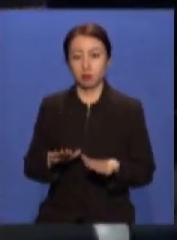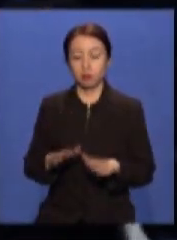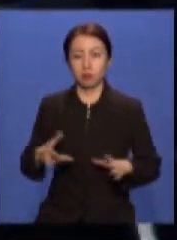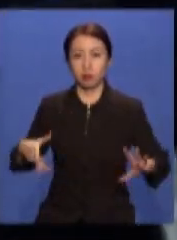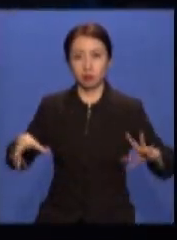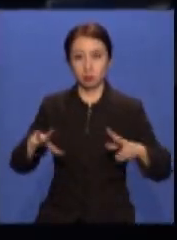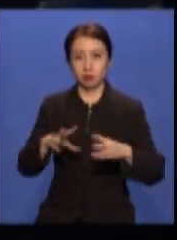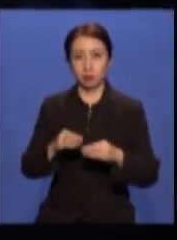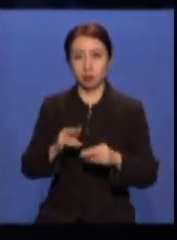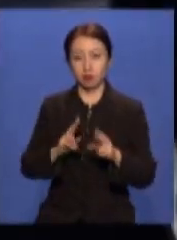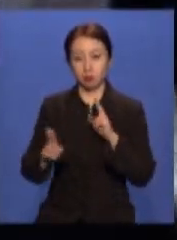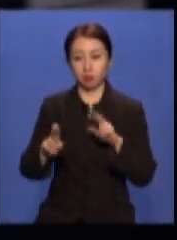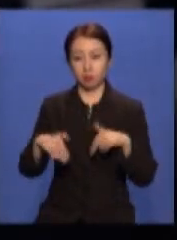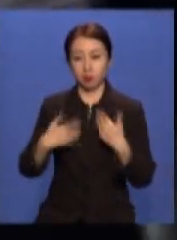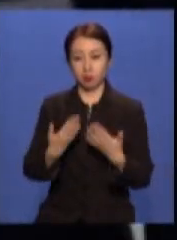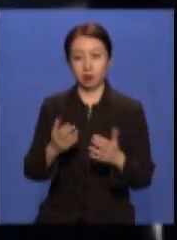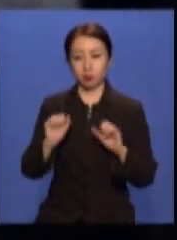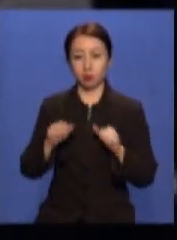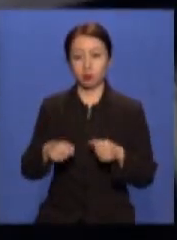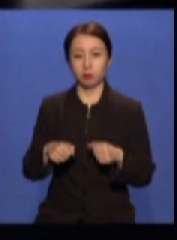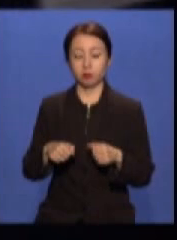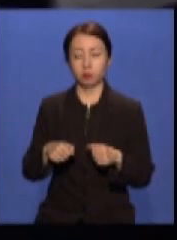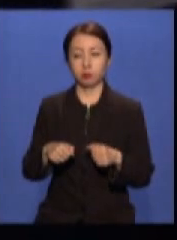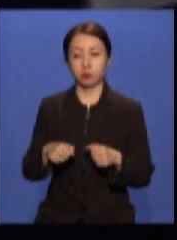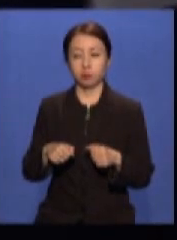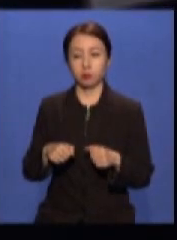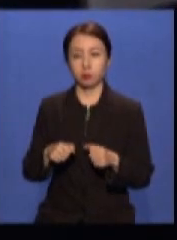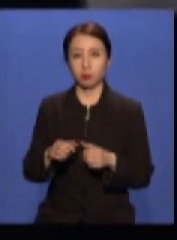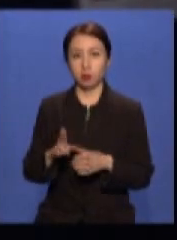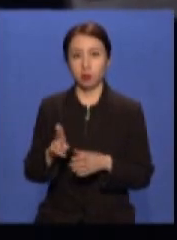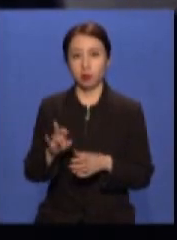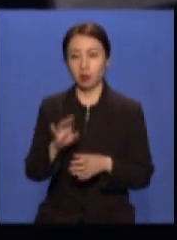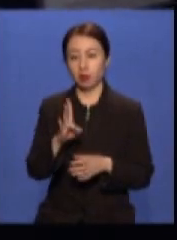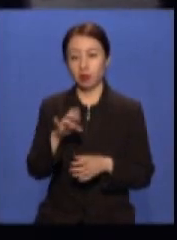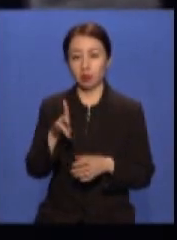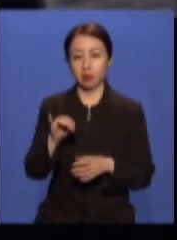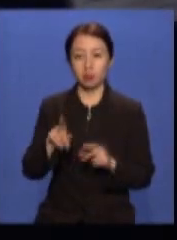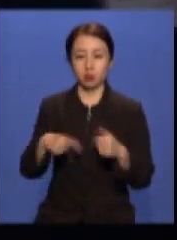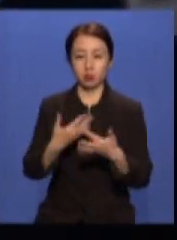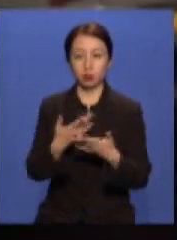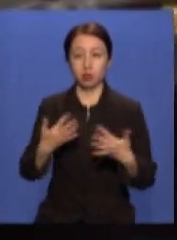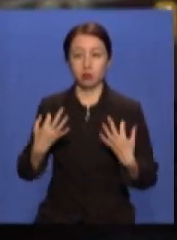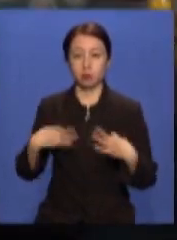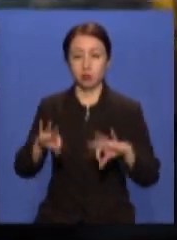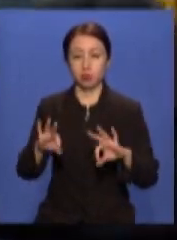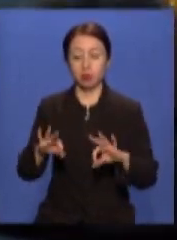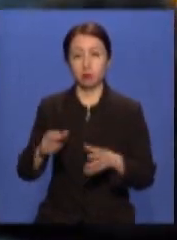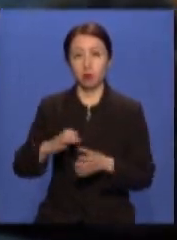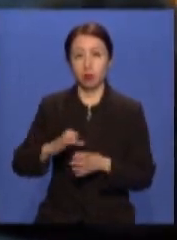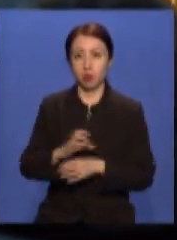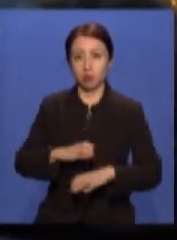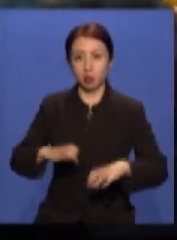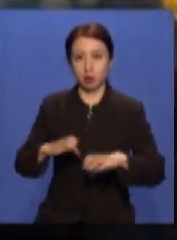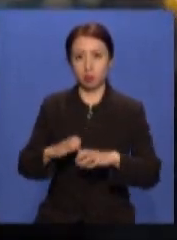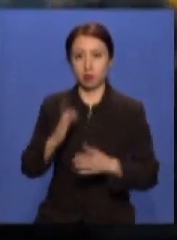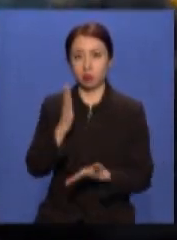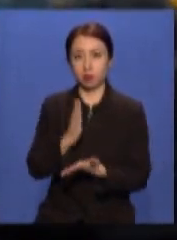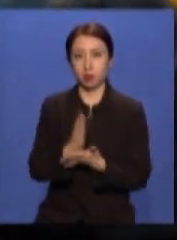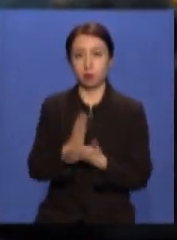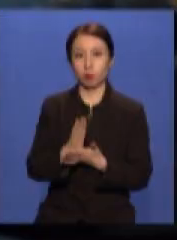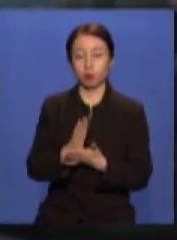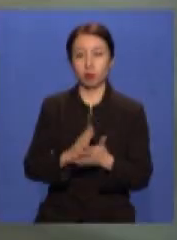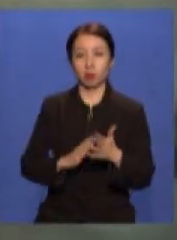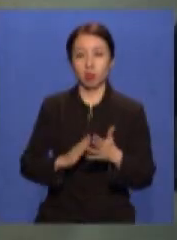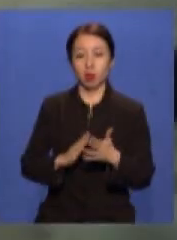Полностью все преференции предоставлены, меры господдержки, КПН, НДС и так далее, освобождение. Вокруг товарищества сформирован